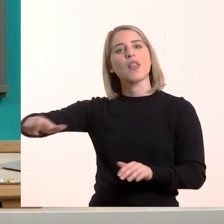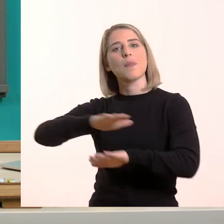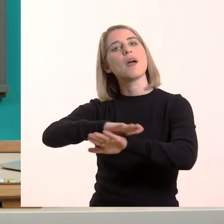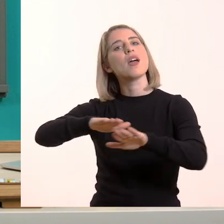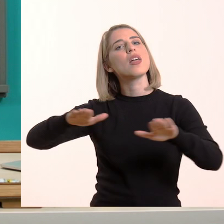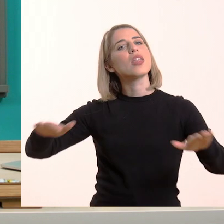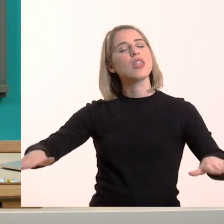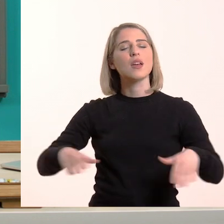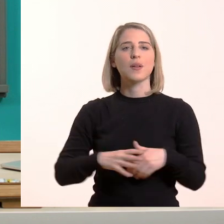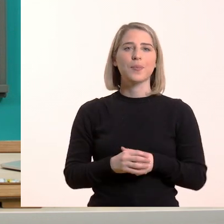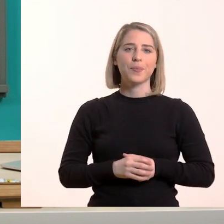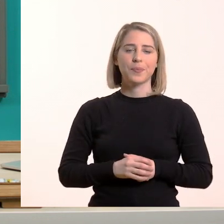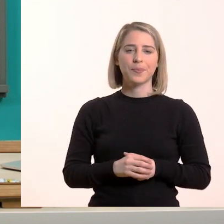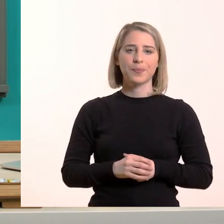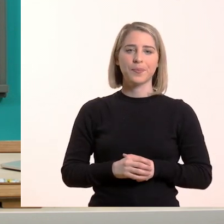κάθε